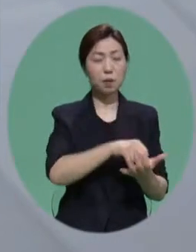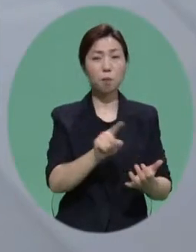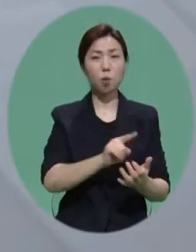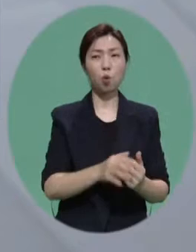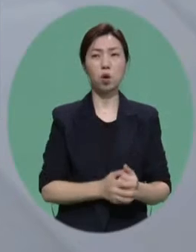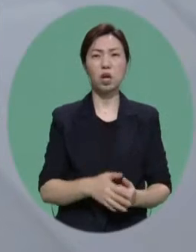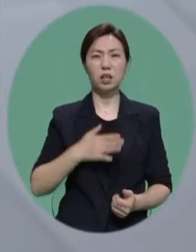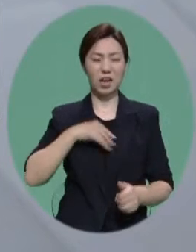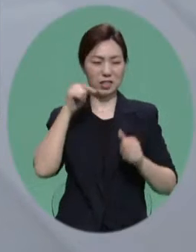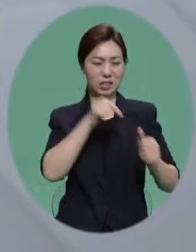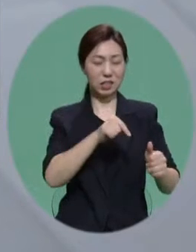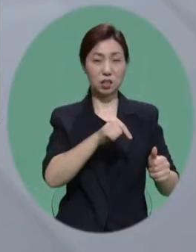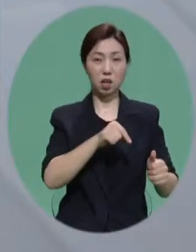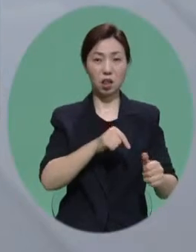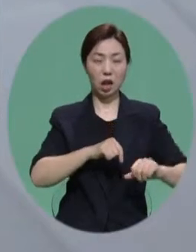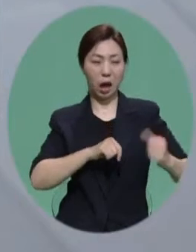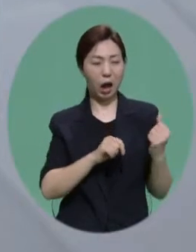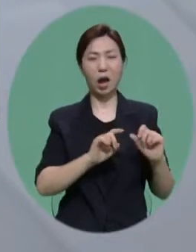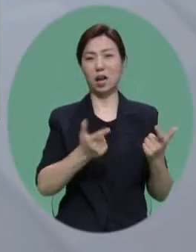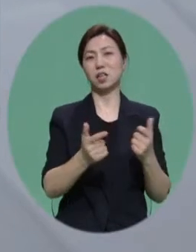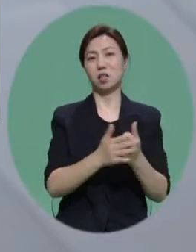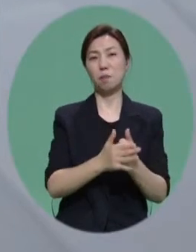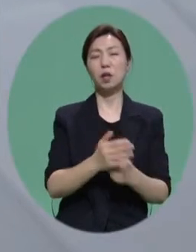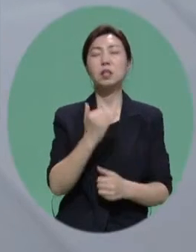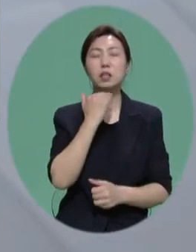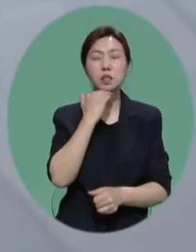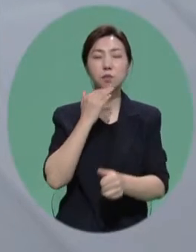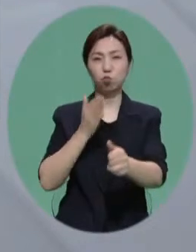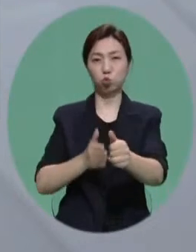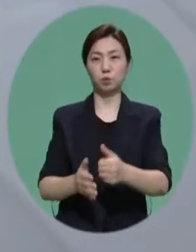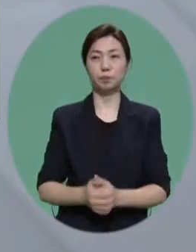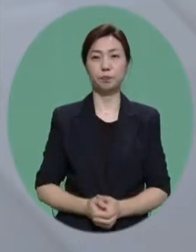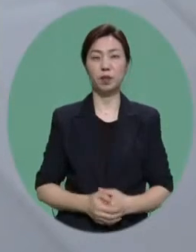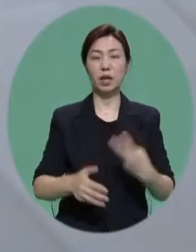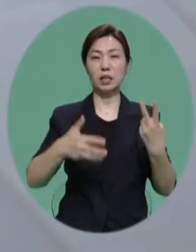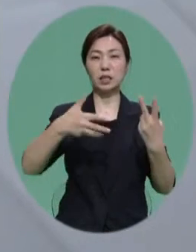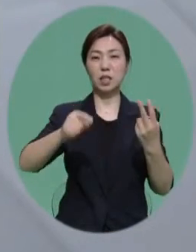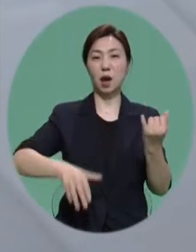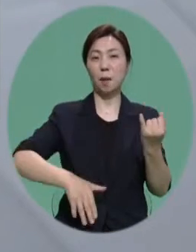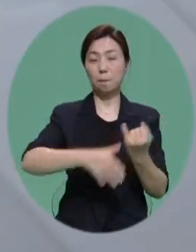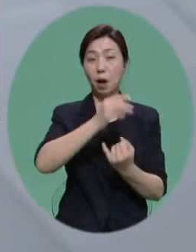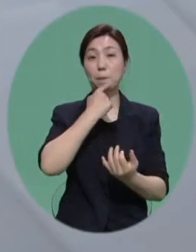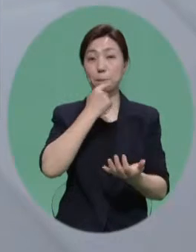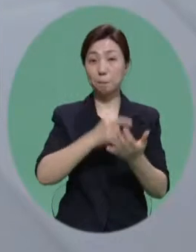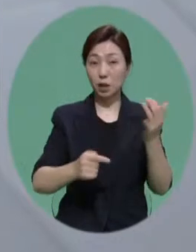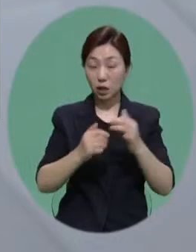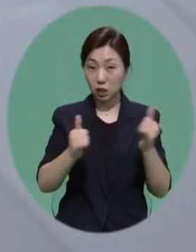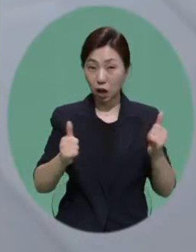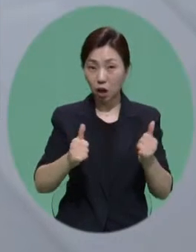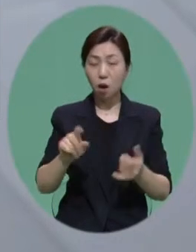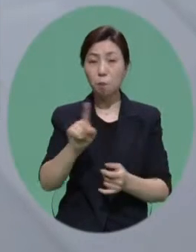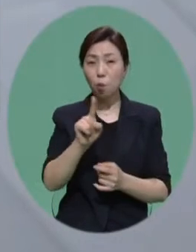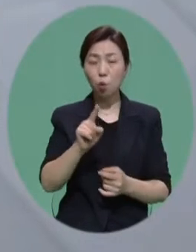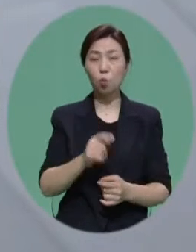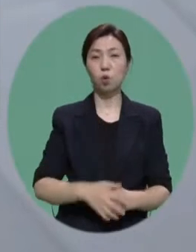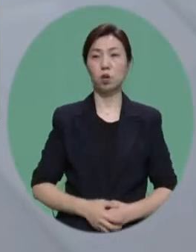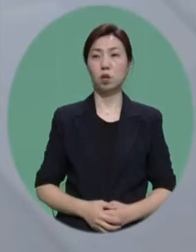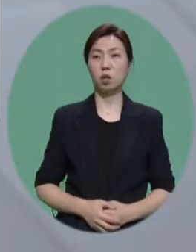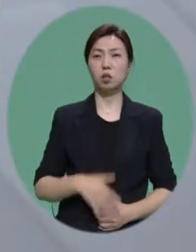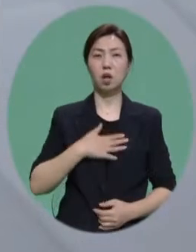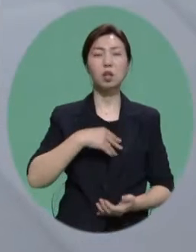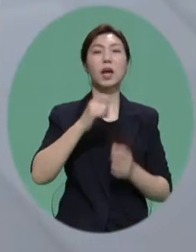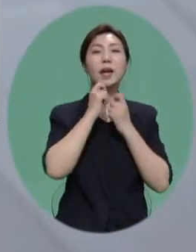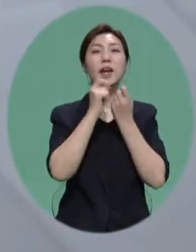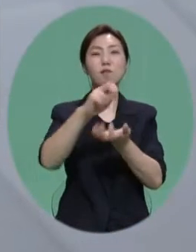조금만 기다려 주시오 그 저 는 어떻게 하시겠읍니까 그 그 2차 피해자 문제는 저희가 한번 찾아보겠습니다 가능한 지원 전화 문자 알아